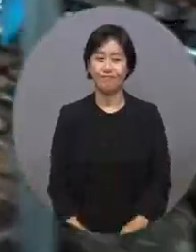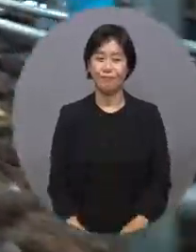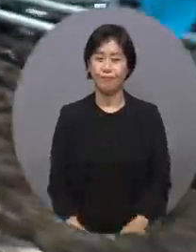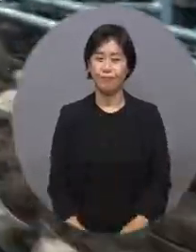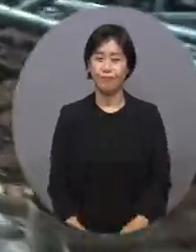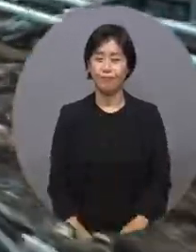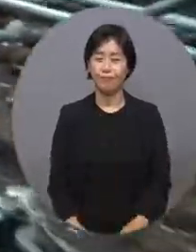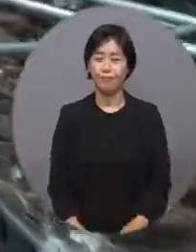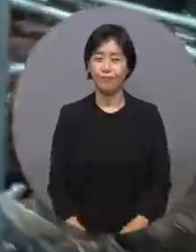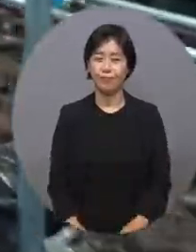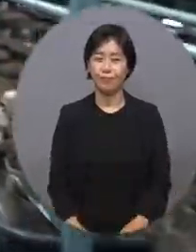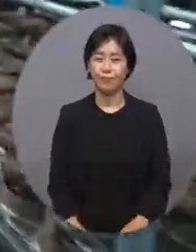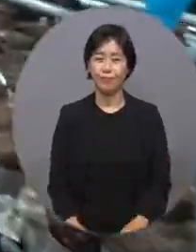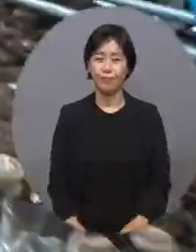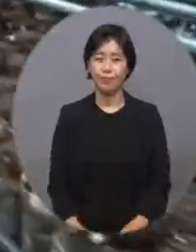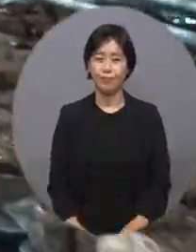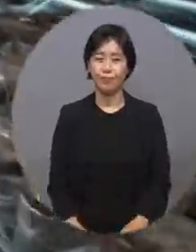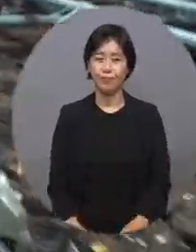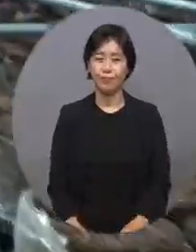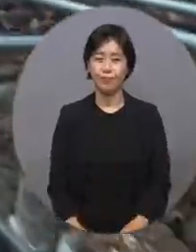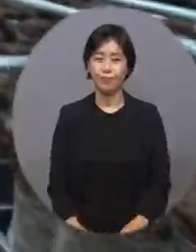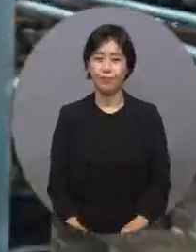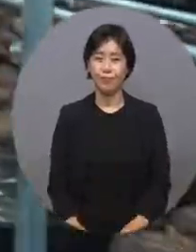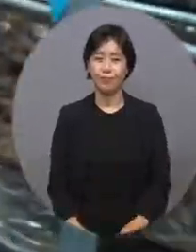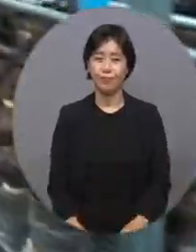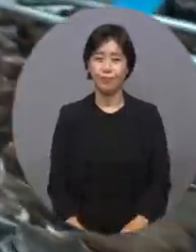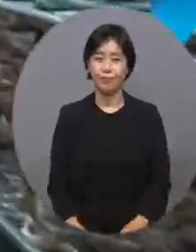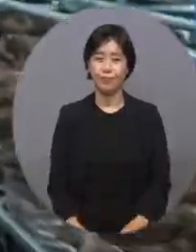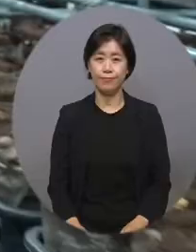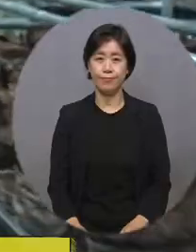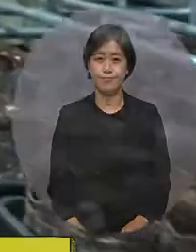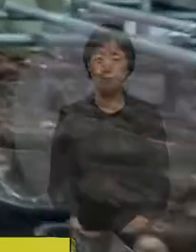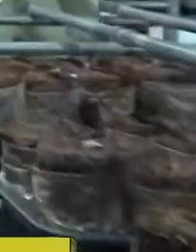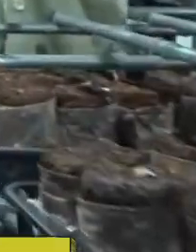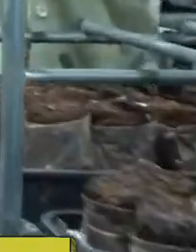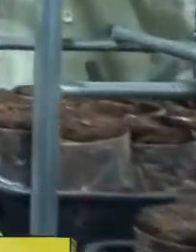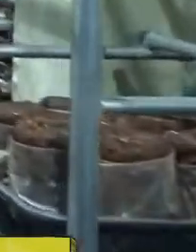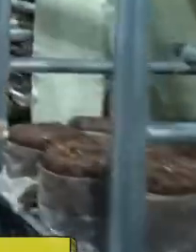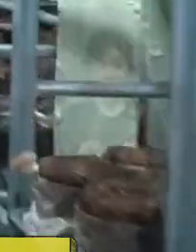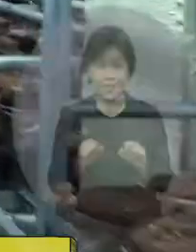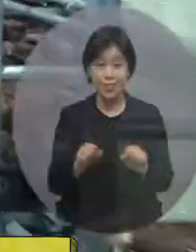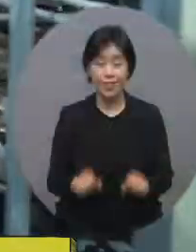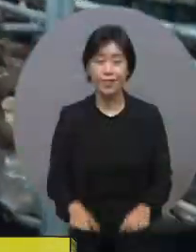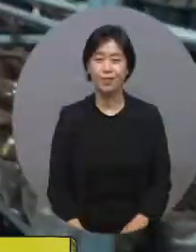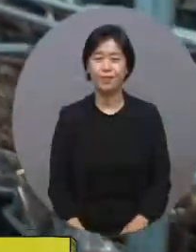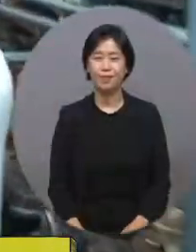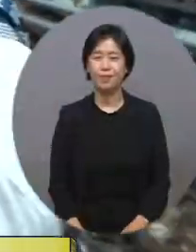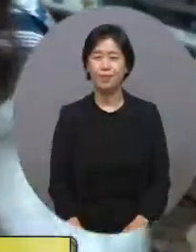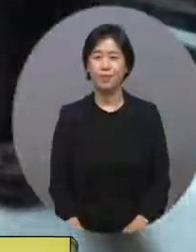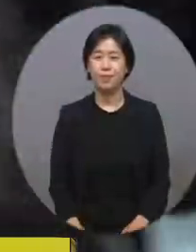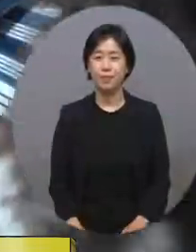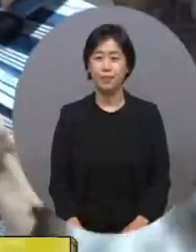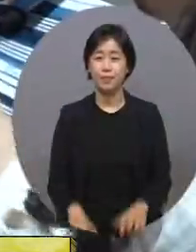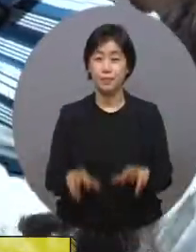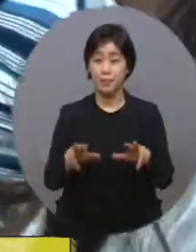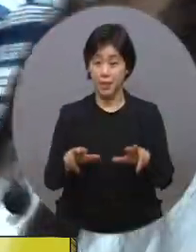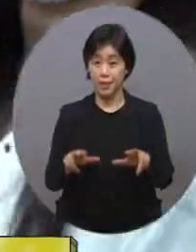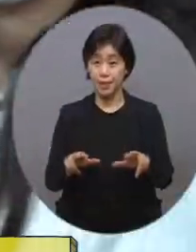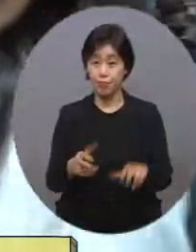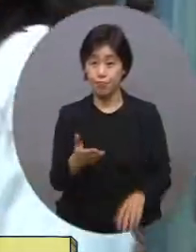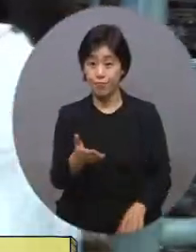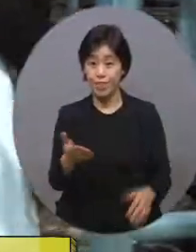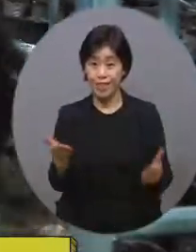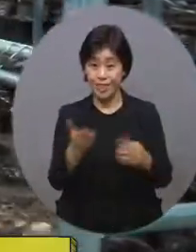예. 안녕하세요. 지금 이제 일을